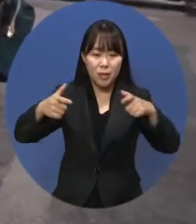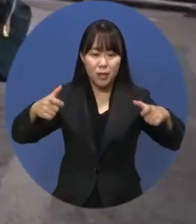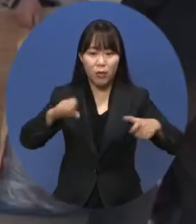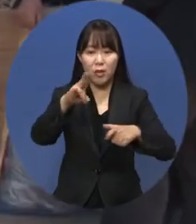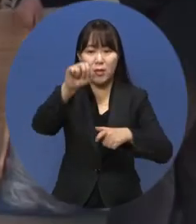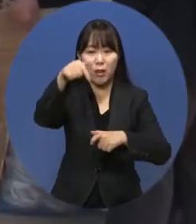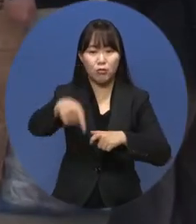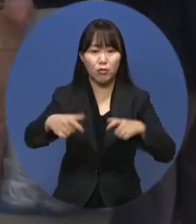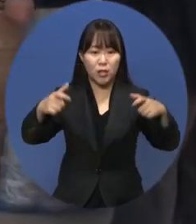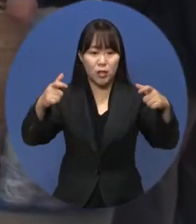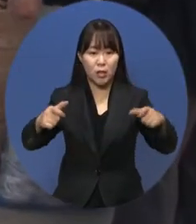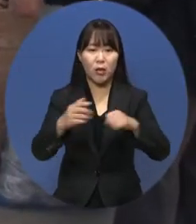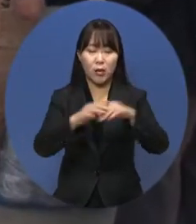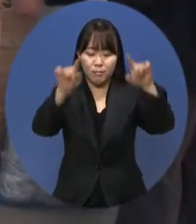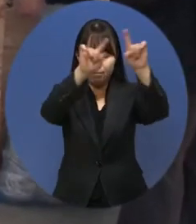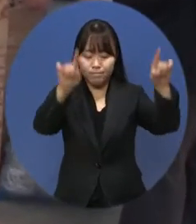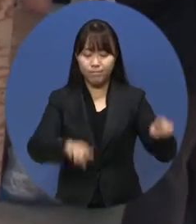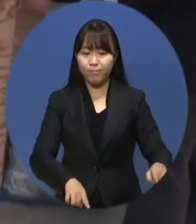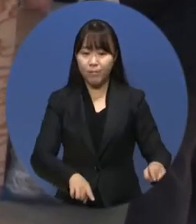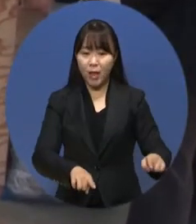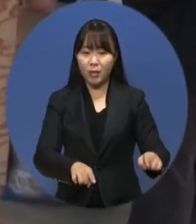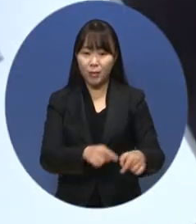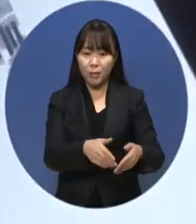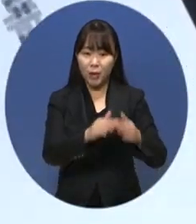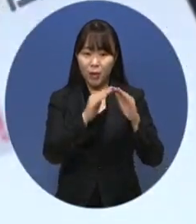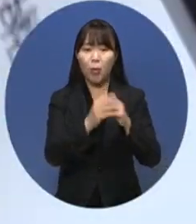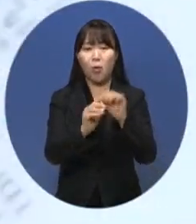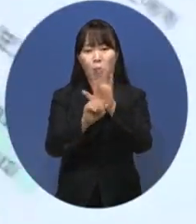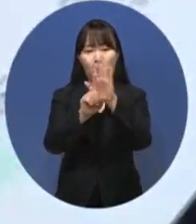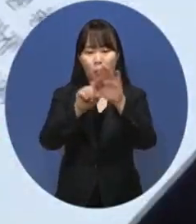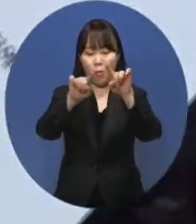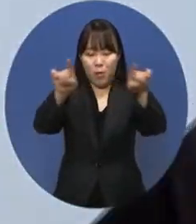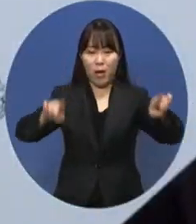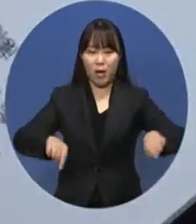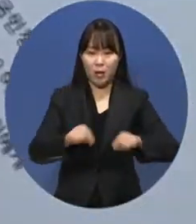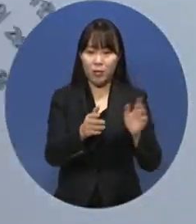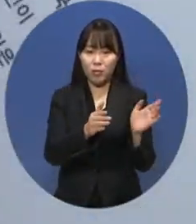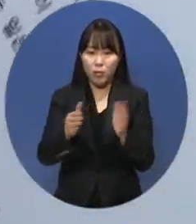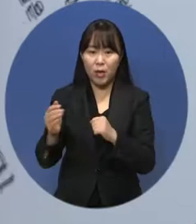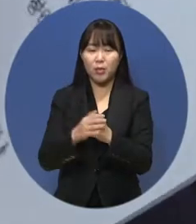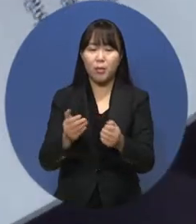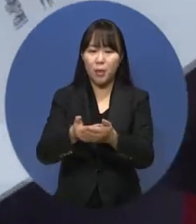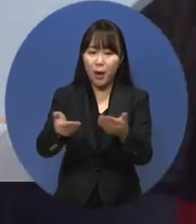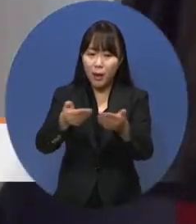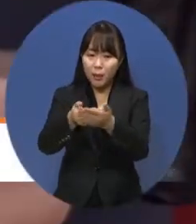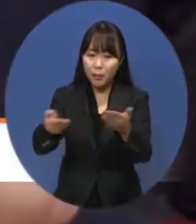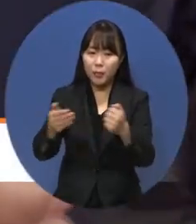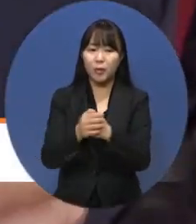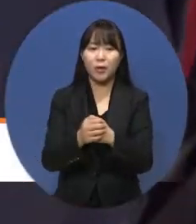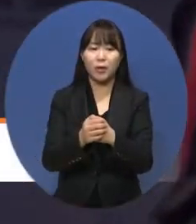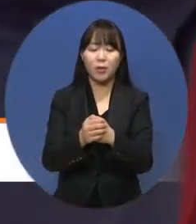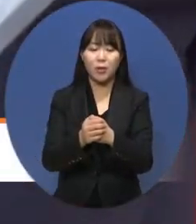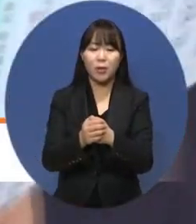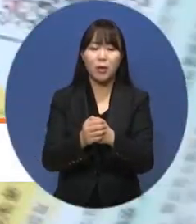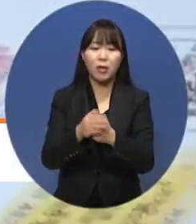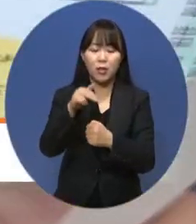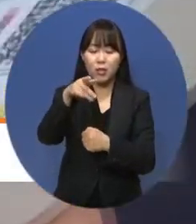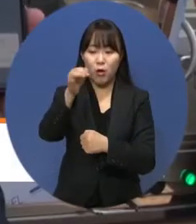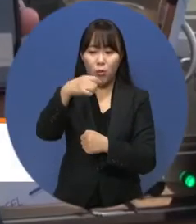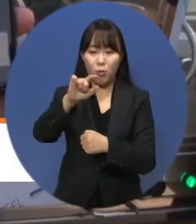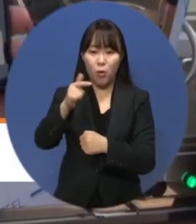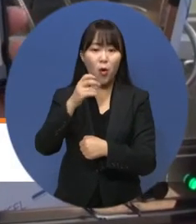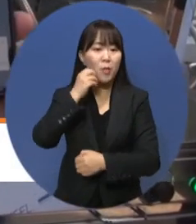거리에 배너를 설치하고 홍보 안내문을 제작하여 회보 하며 청원 홈페이지로 들어가